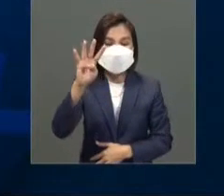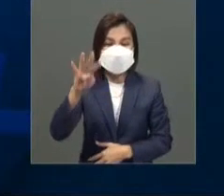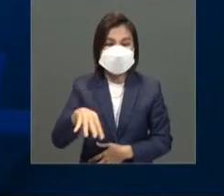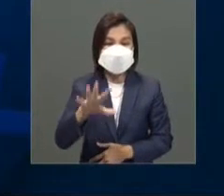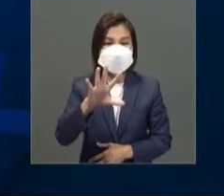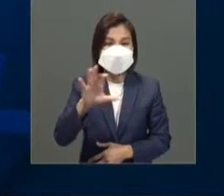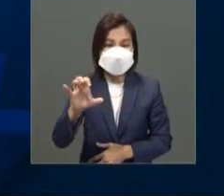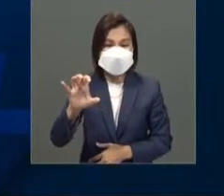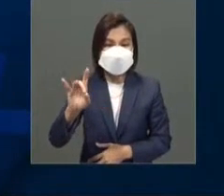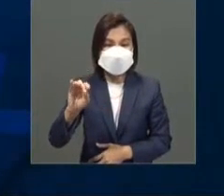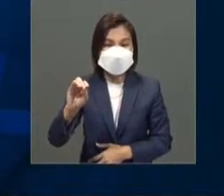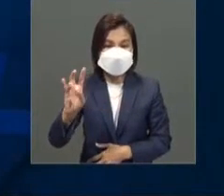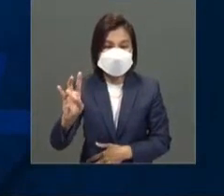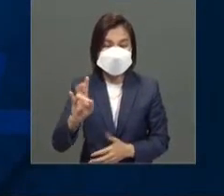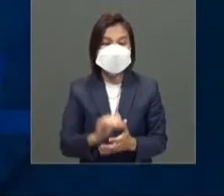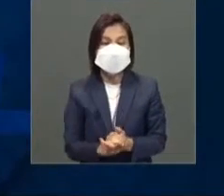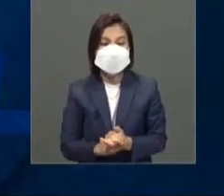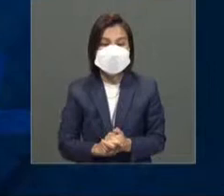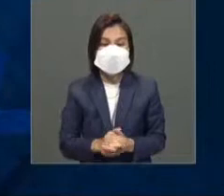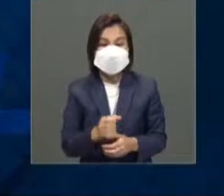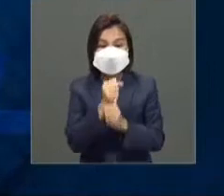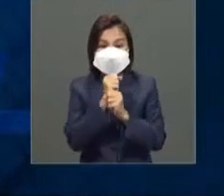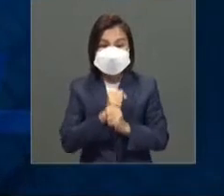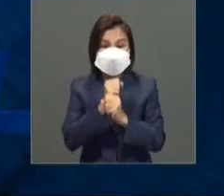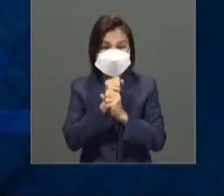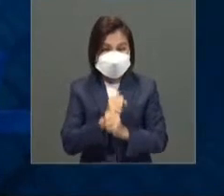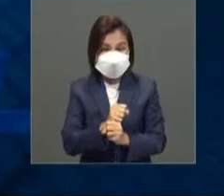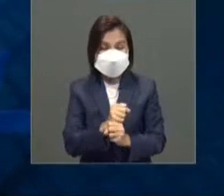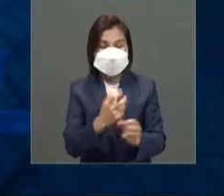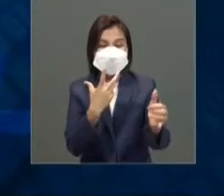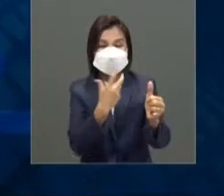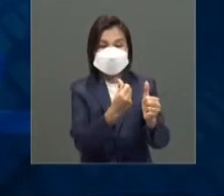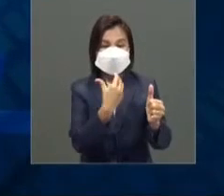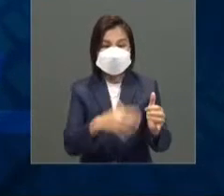74,587 คนนะครับแล้วก็ได้ส่วนที่เป็นผู้สูงอายุนะครับ